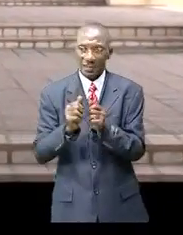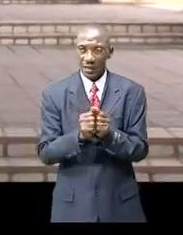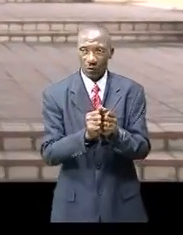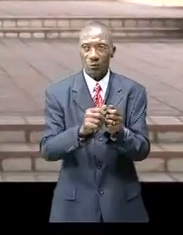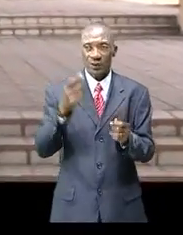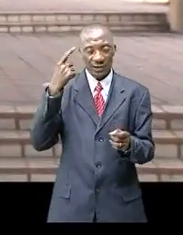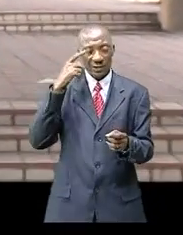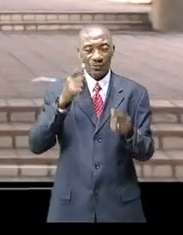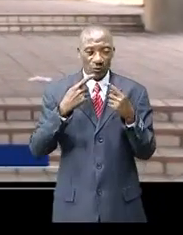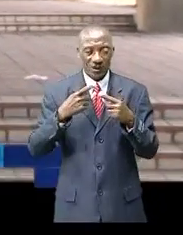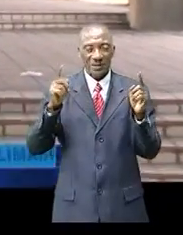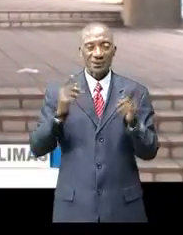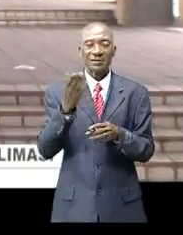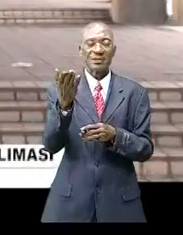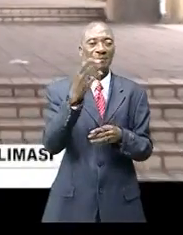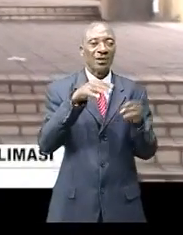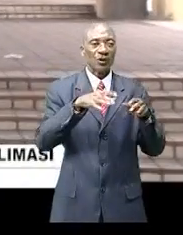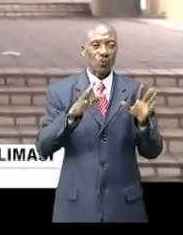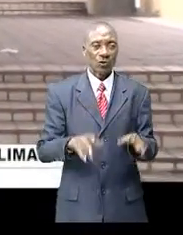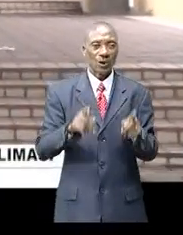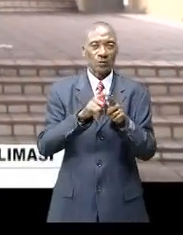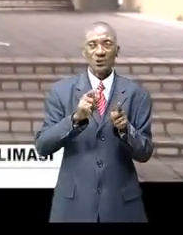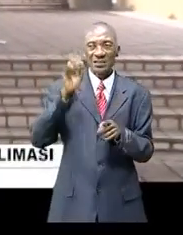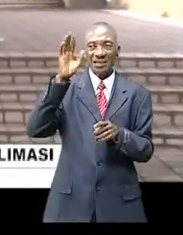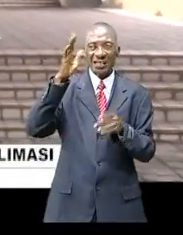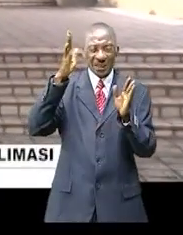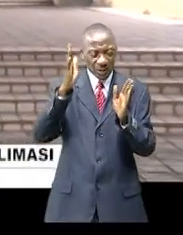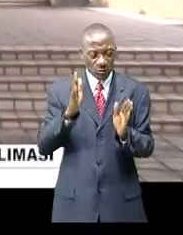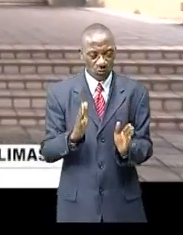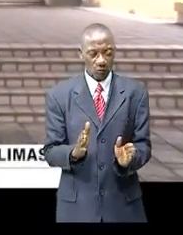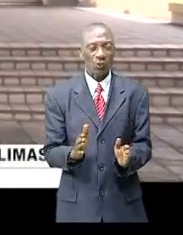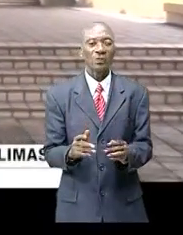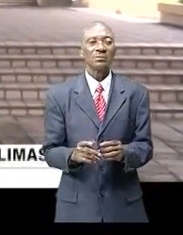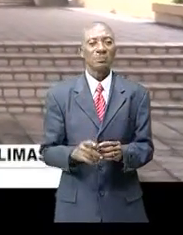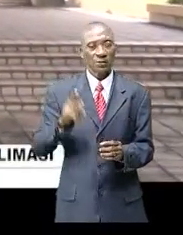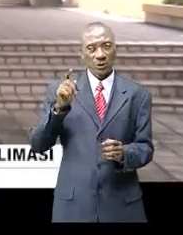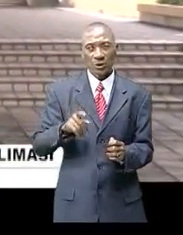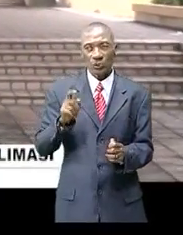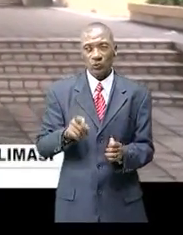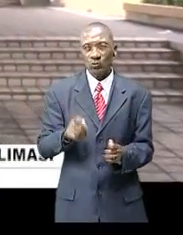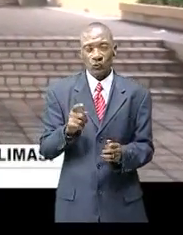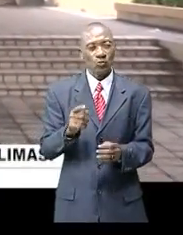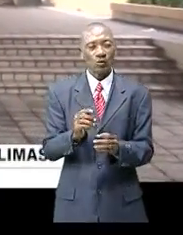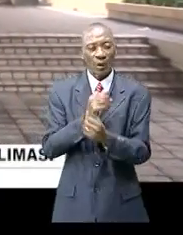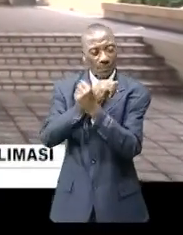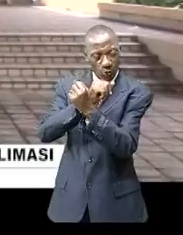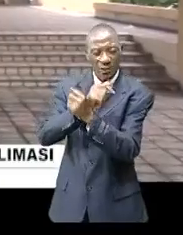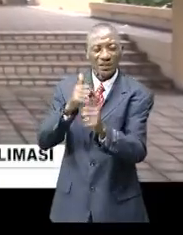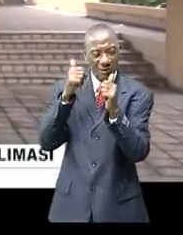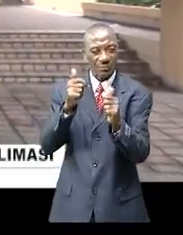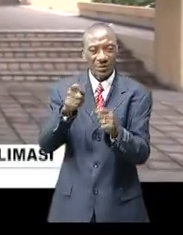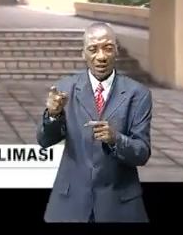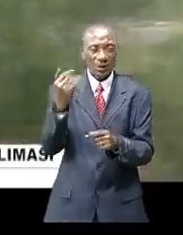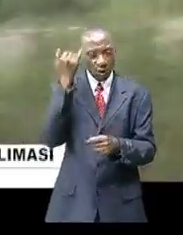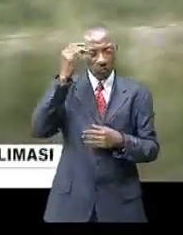invite les Congolais en général et les Kinois en particulier de s'approprier ce monument Lumumba comme l'un